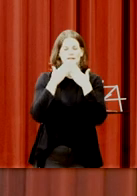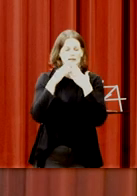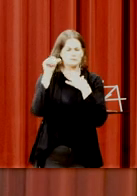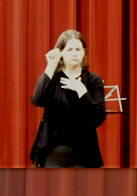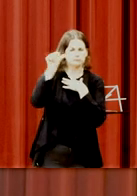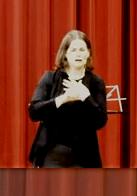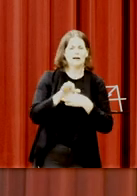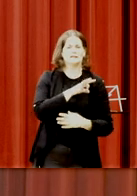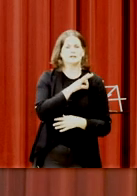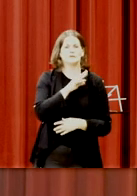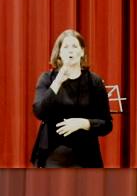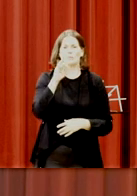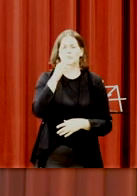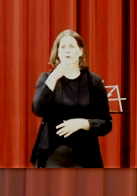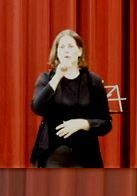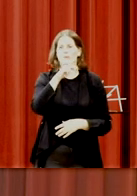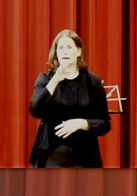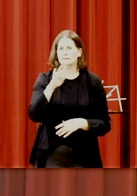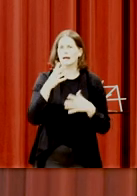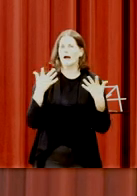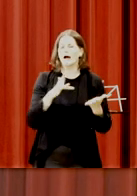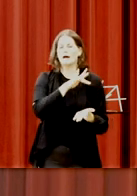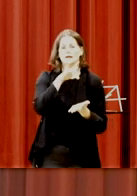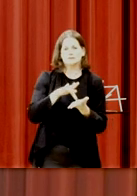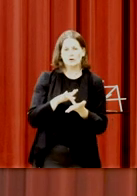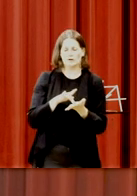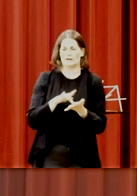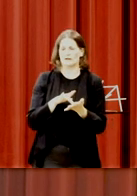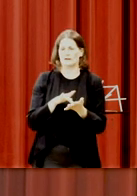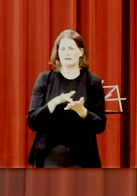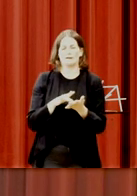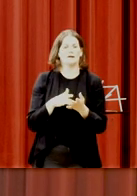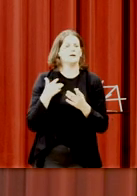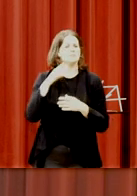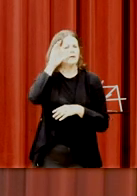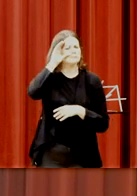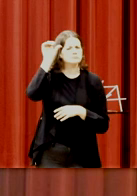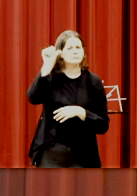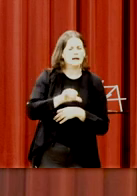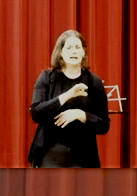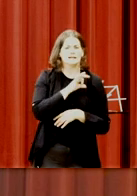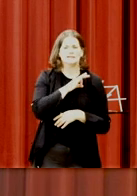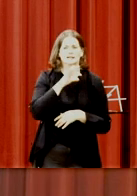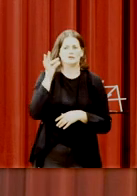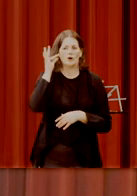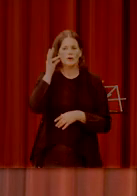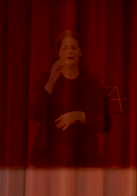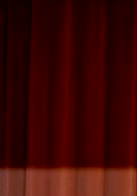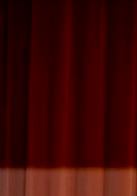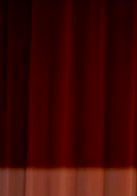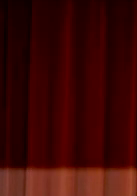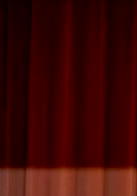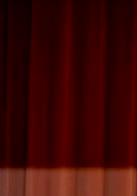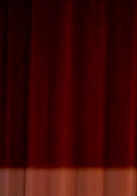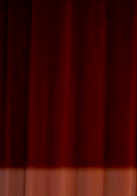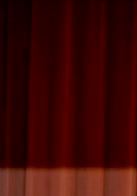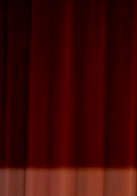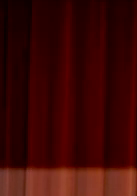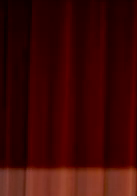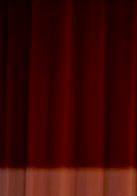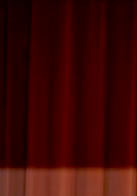Sandra Ramos García, segona tinent d'alcalde i consellera d'Universitats de l'Ajuntament de Tarragona. Gràcies per acompanyar-nos.